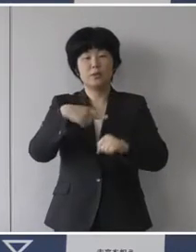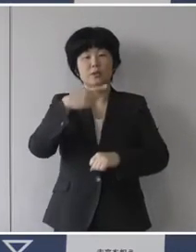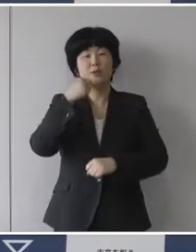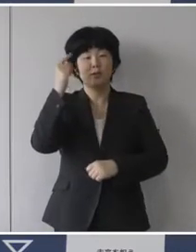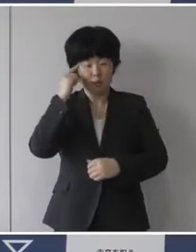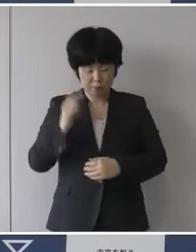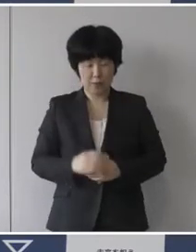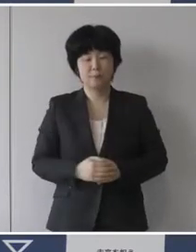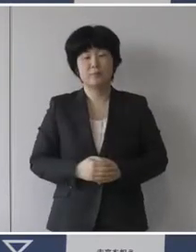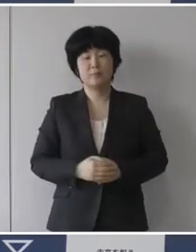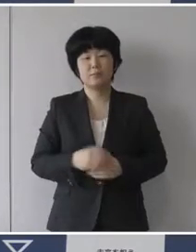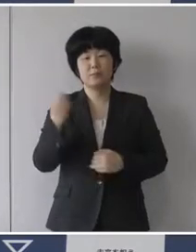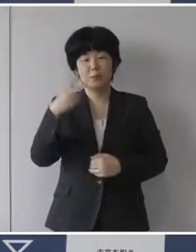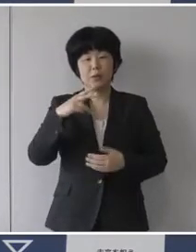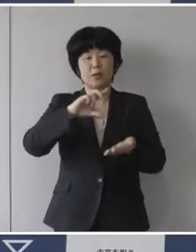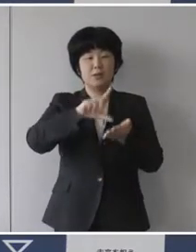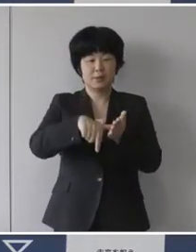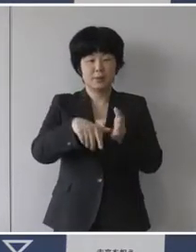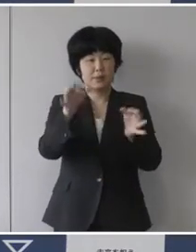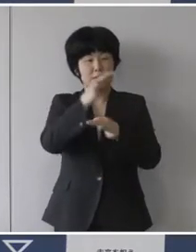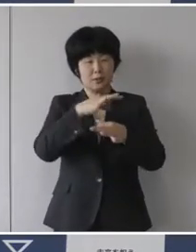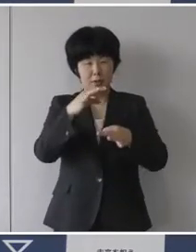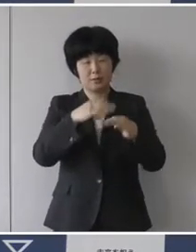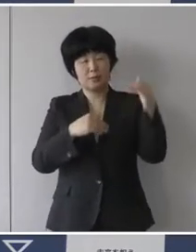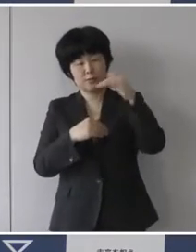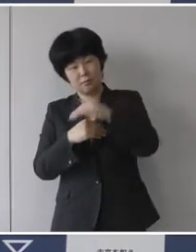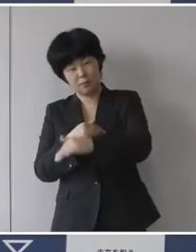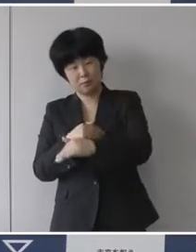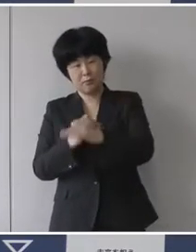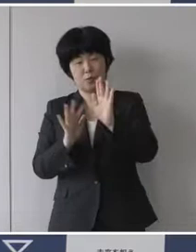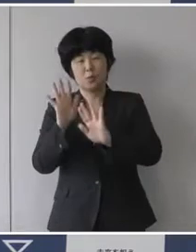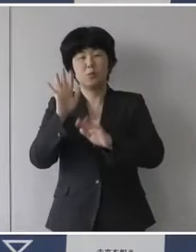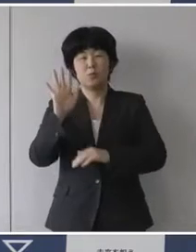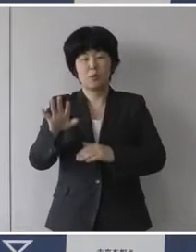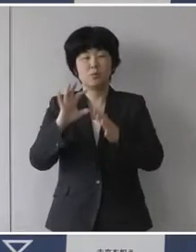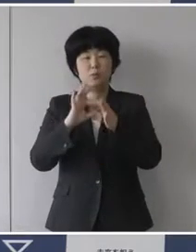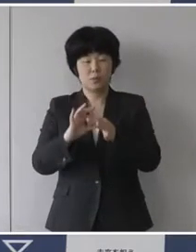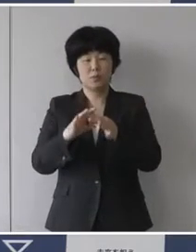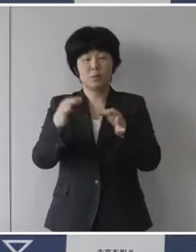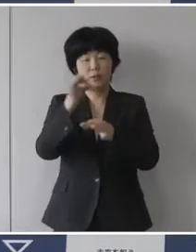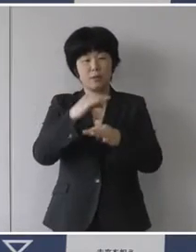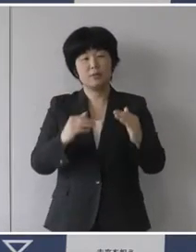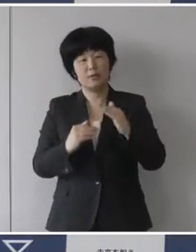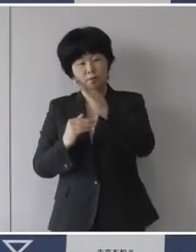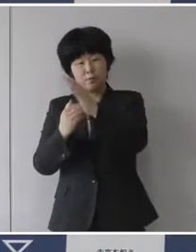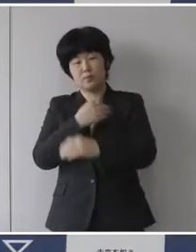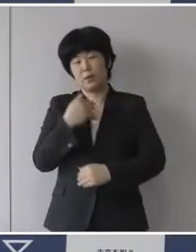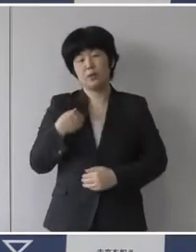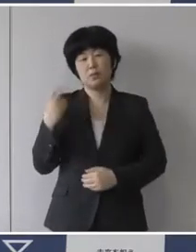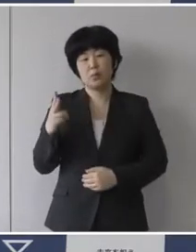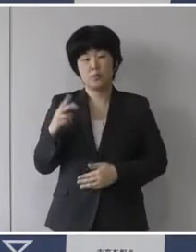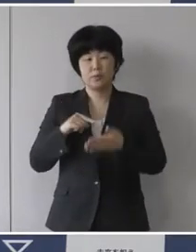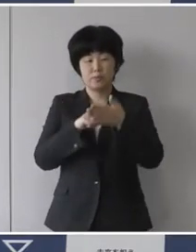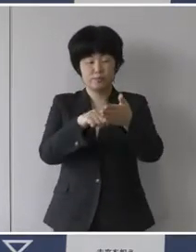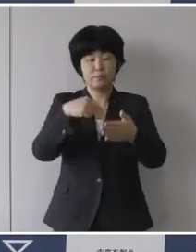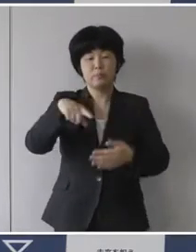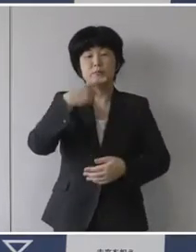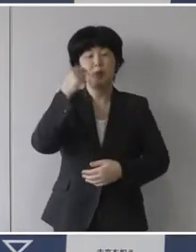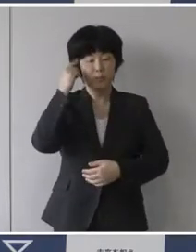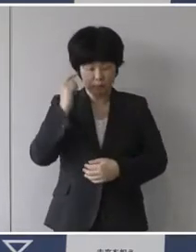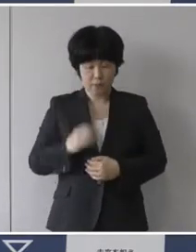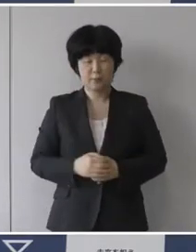に、地域経済がだいぶ傷んでおりますので、地域経済の活性化などにもしっかりと取り組んでいきたいと、こう思っております